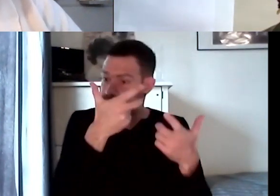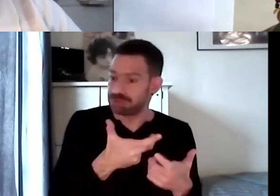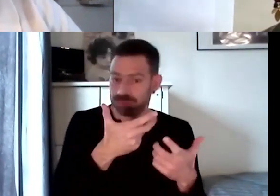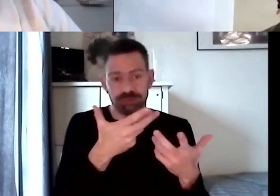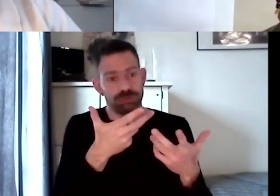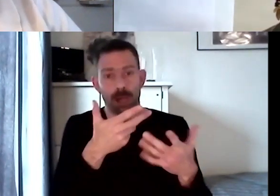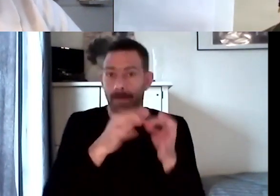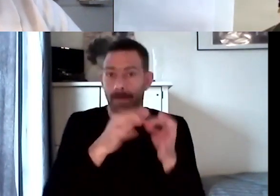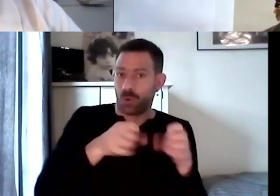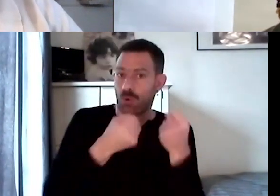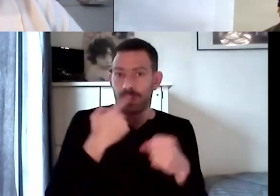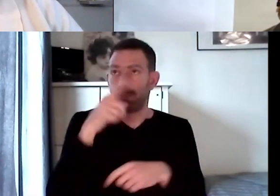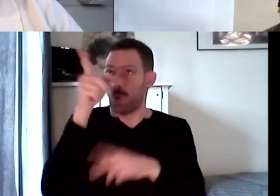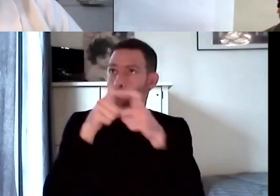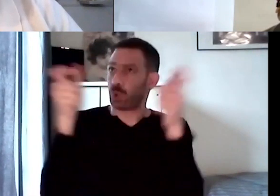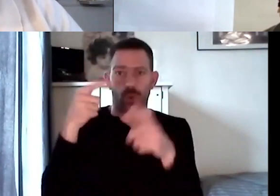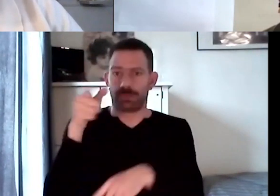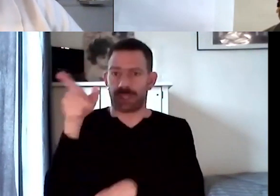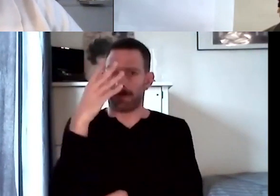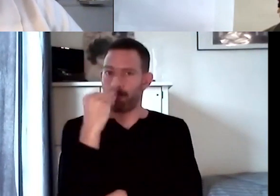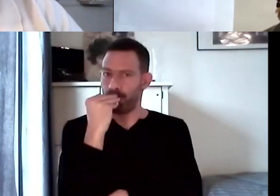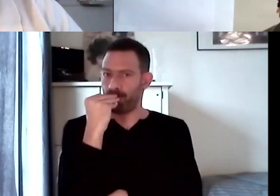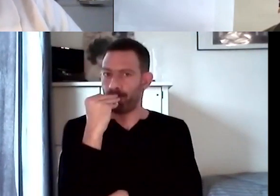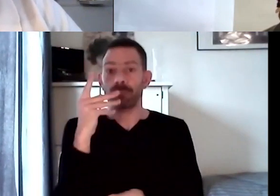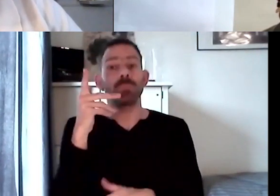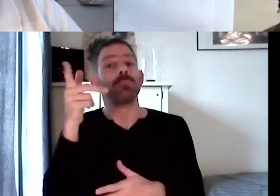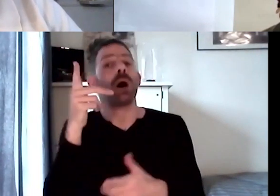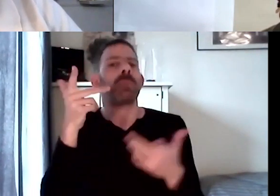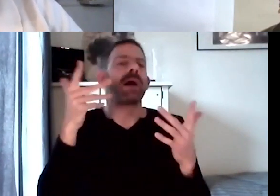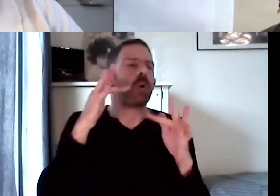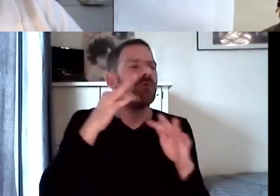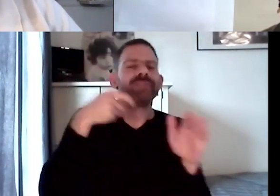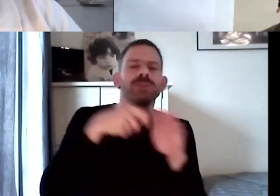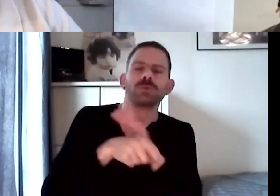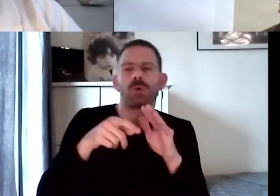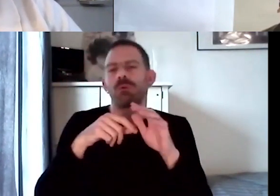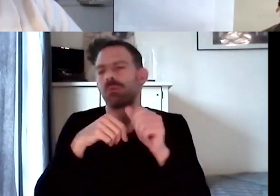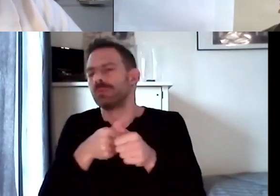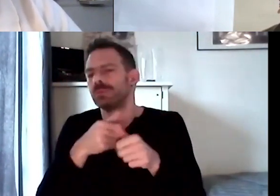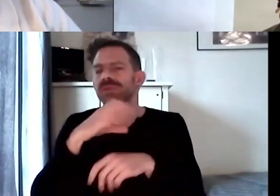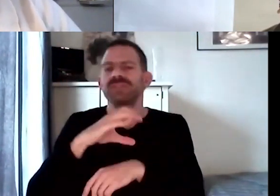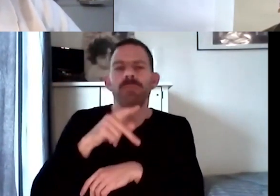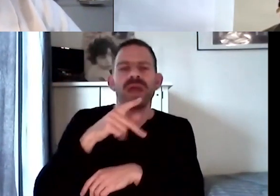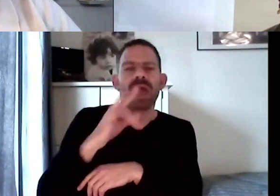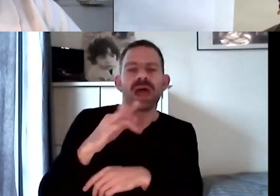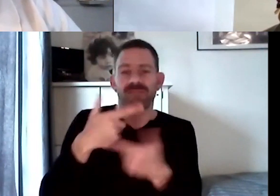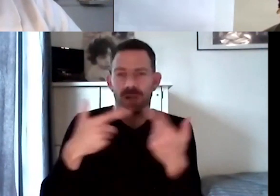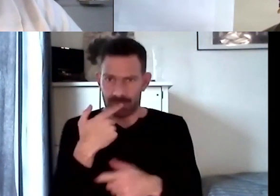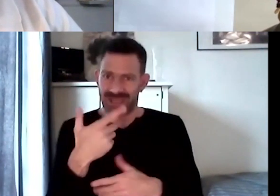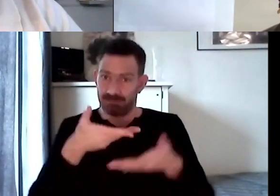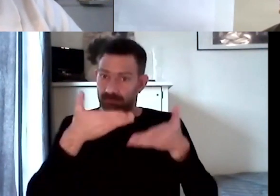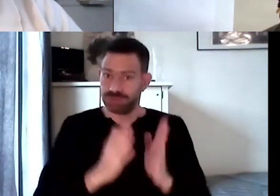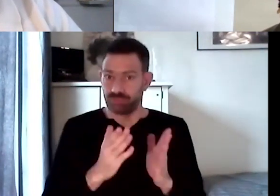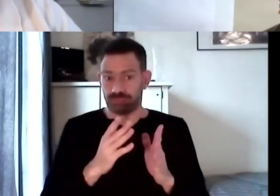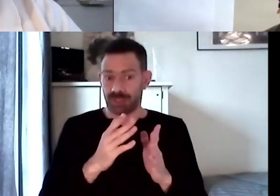son mot à dire quelque part. S'il peut le financer, s'il y a le CPF, etc., c'est le bénéficiaire qui choisit de faire un bilan de compétences.